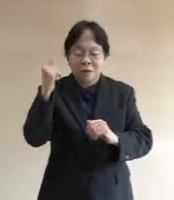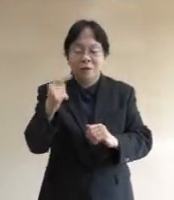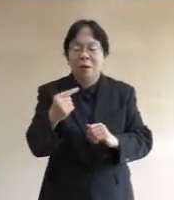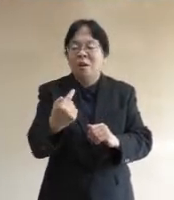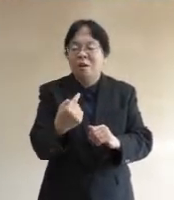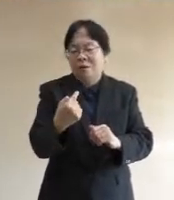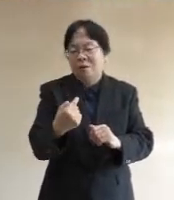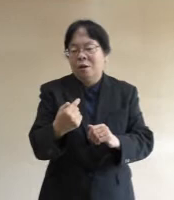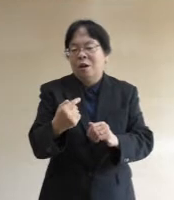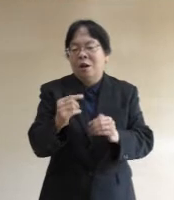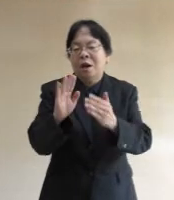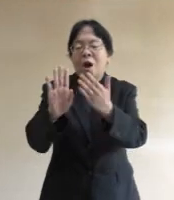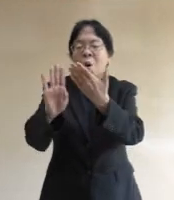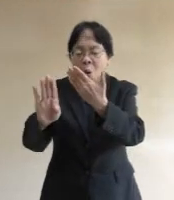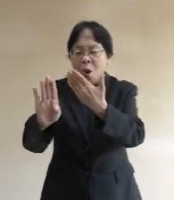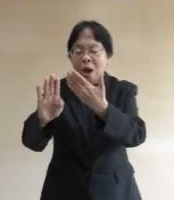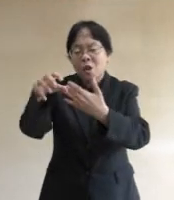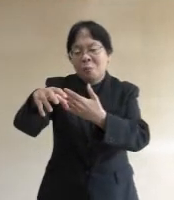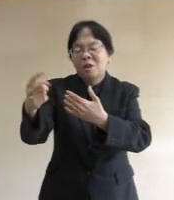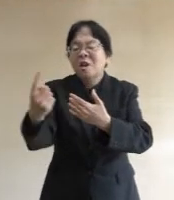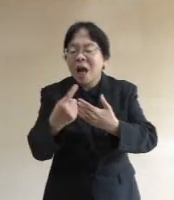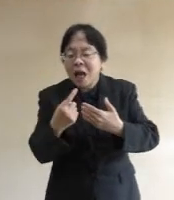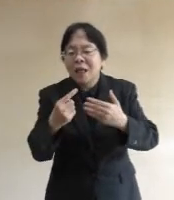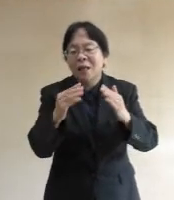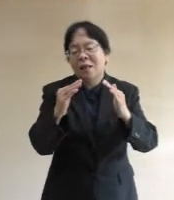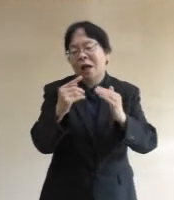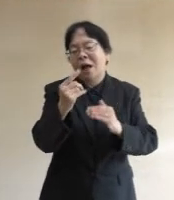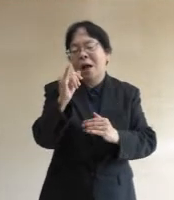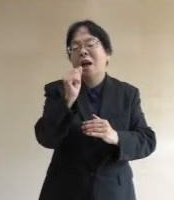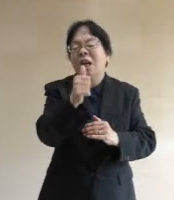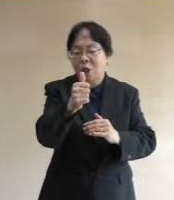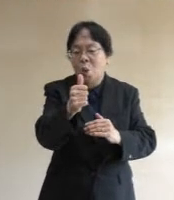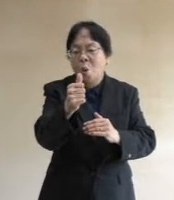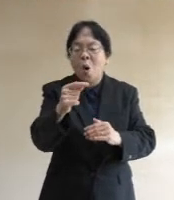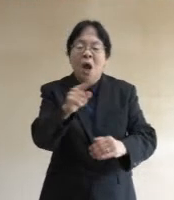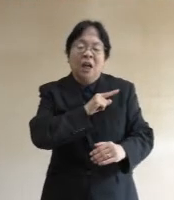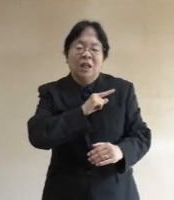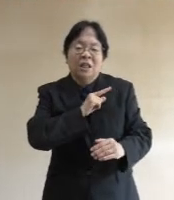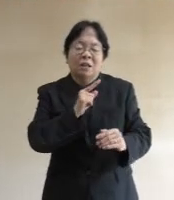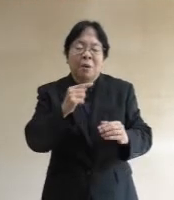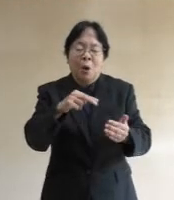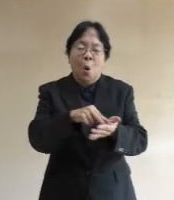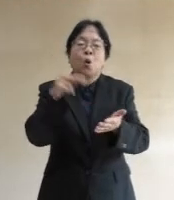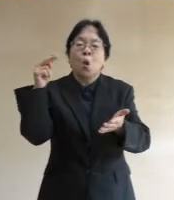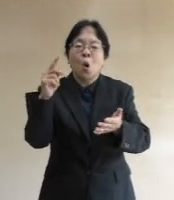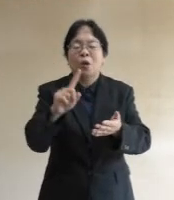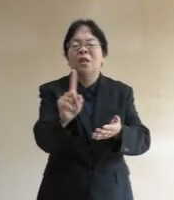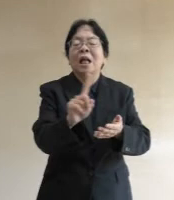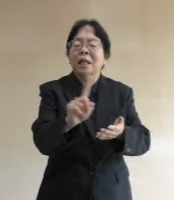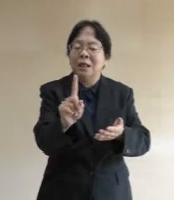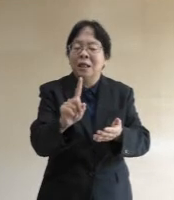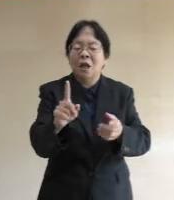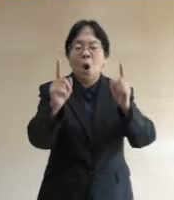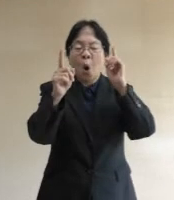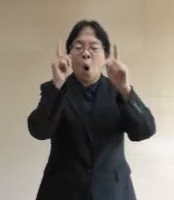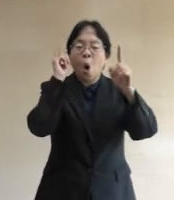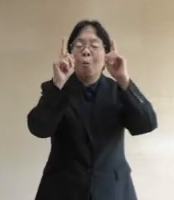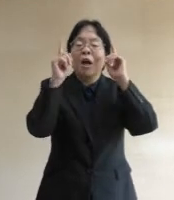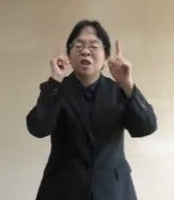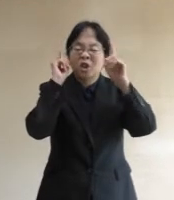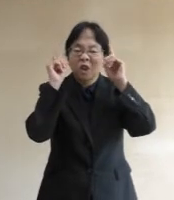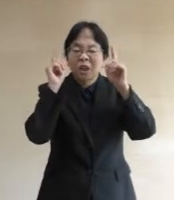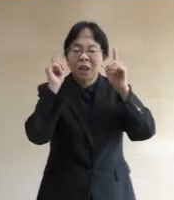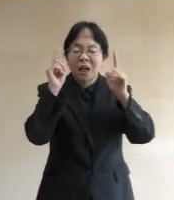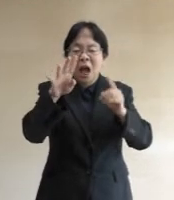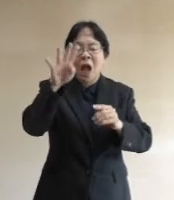やっぱりね、あのよそから来た方でやっぱり一番驚くのはお祭りなんですよね、うん、お祭りが